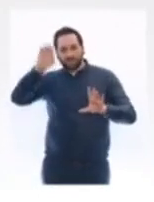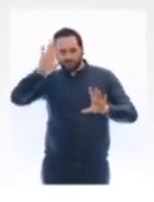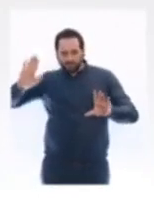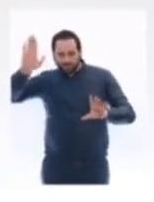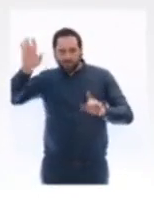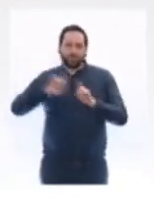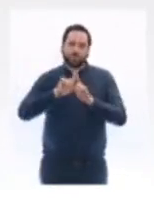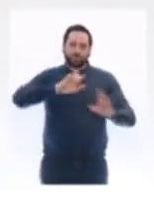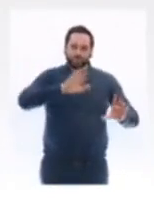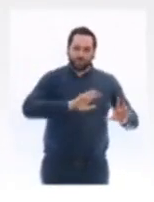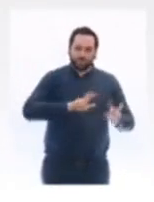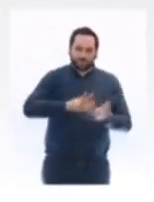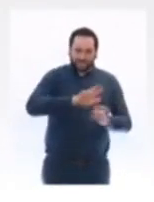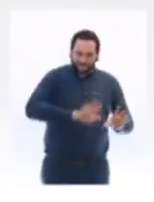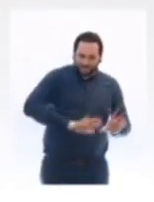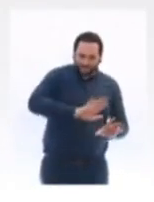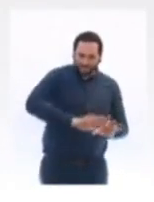qui conduit donc